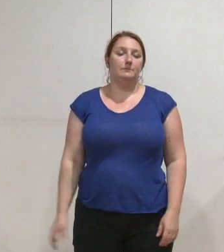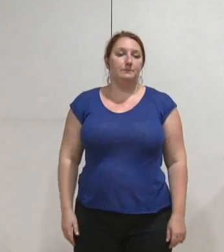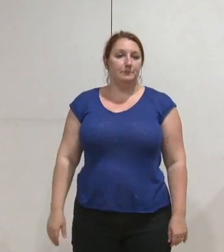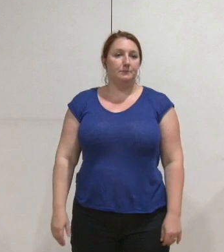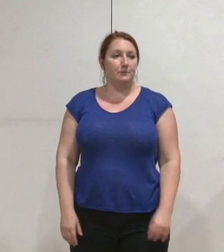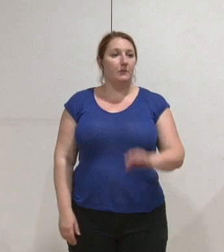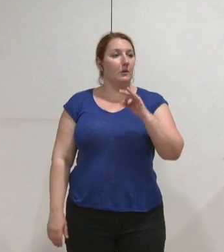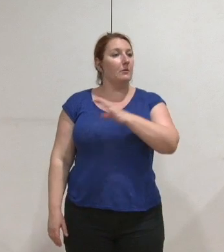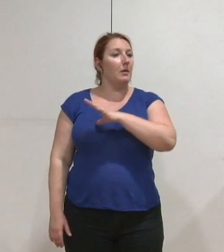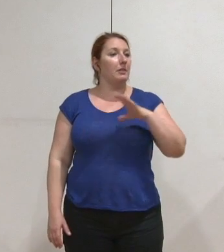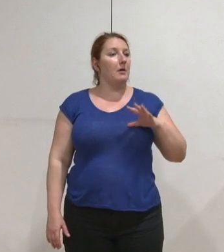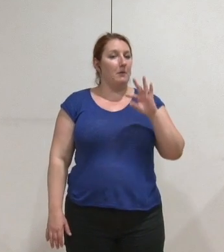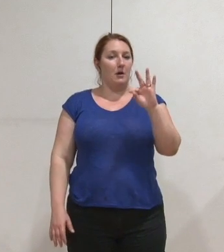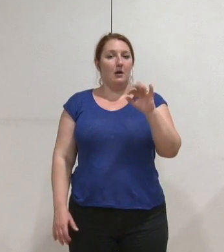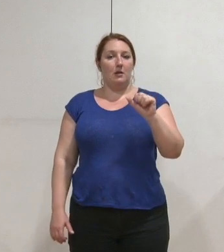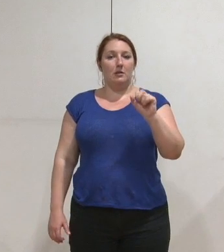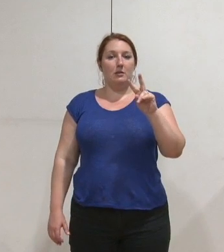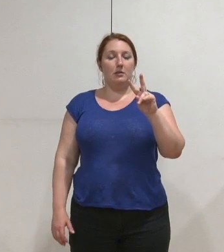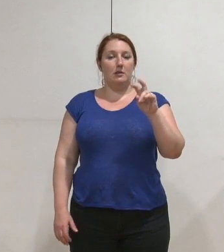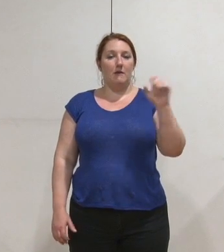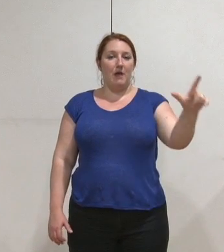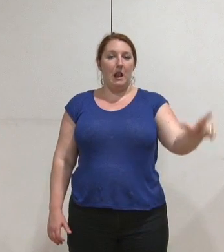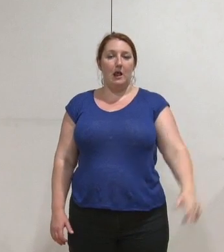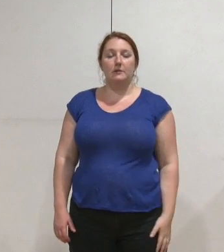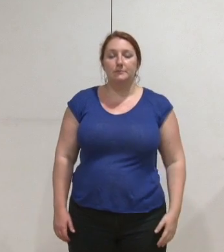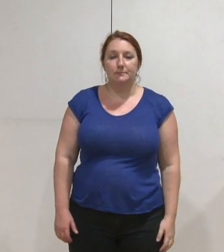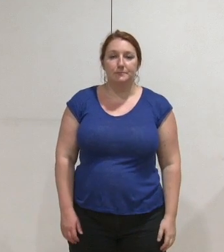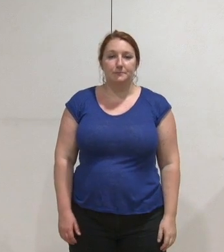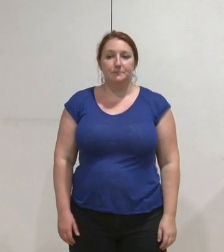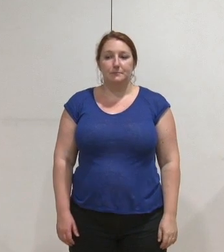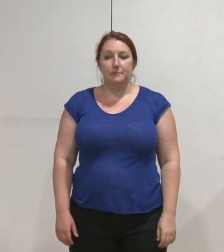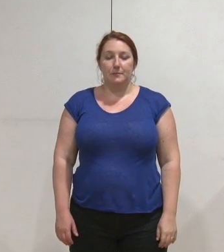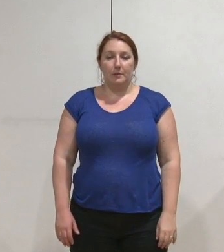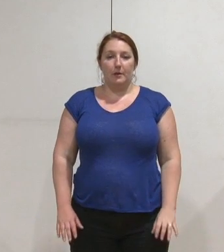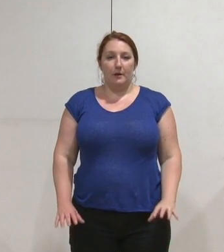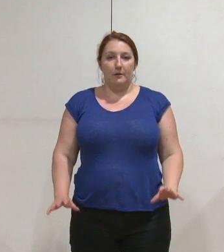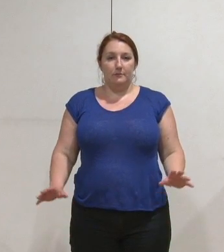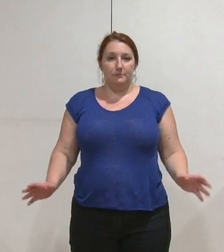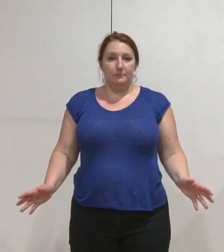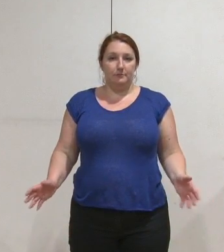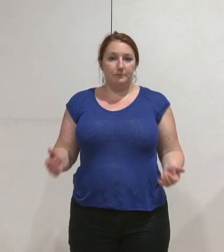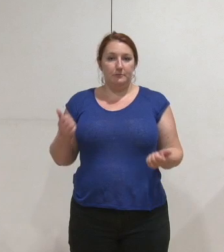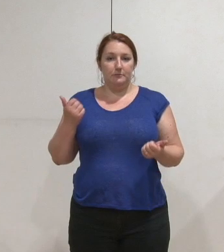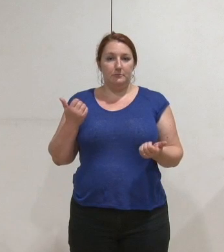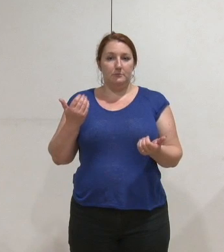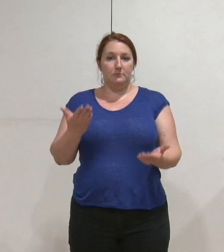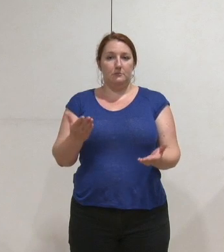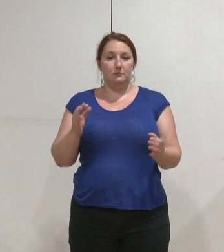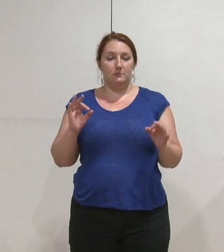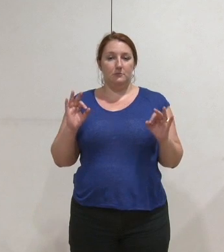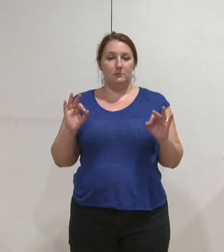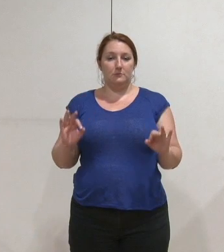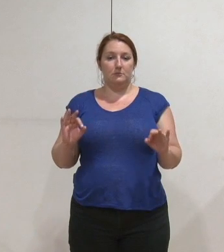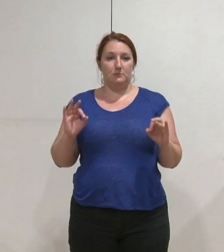oui madame Tavel alors je propose effectivement